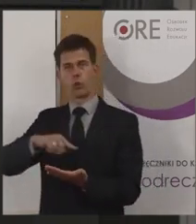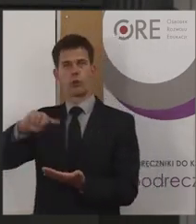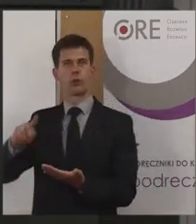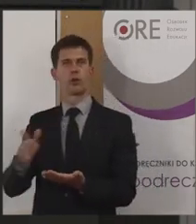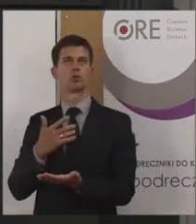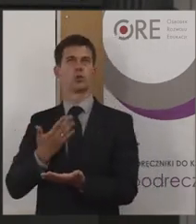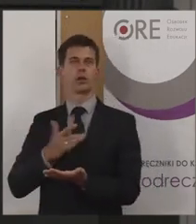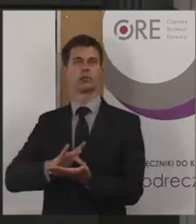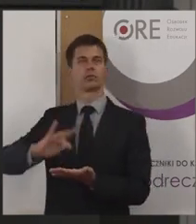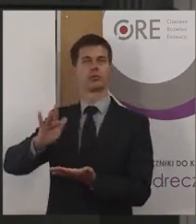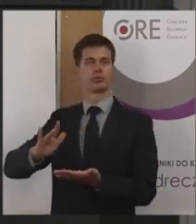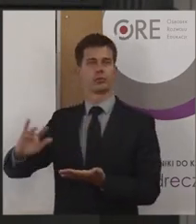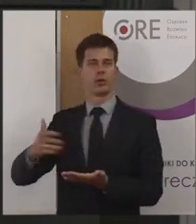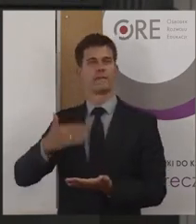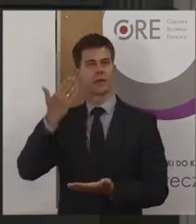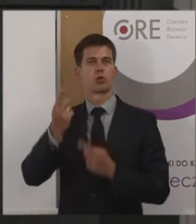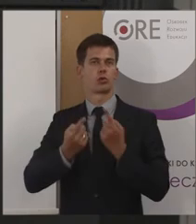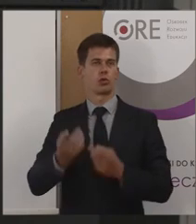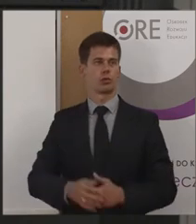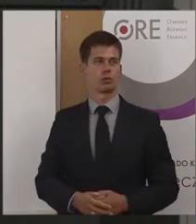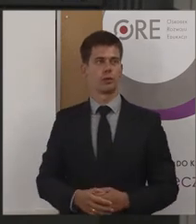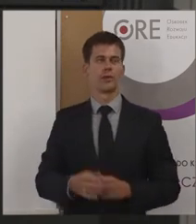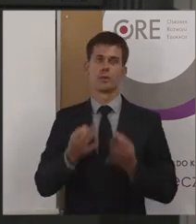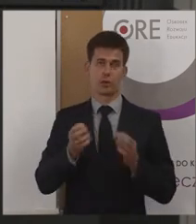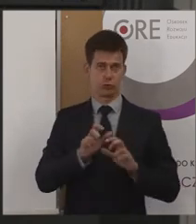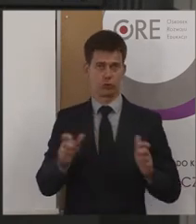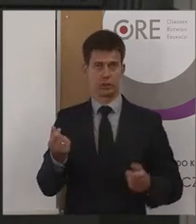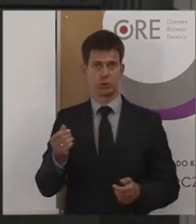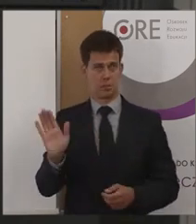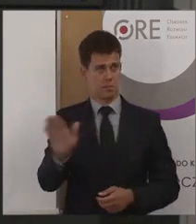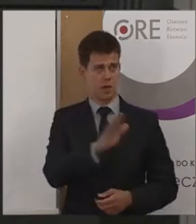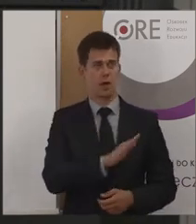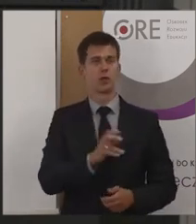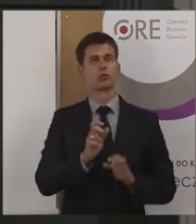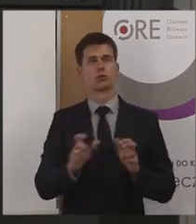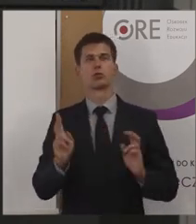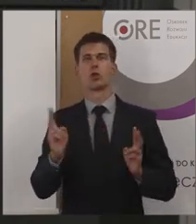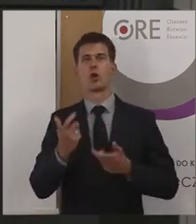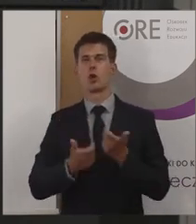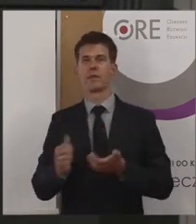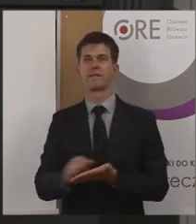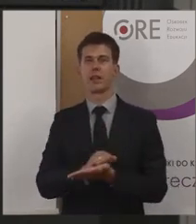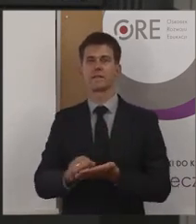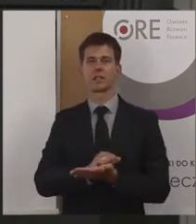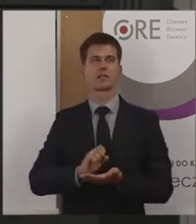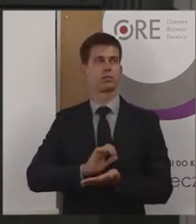do adaptacji, te materiały alternatywne? Czy są na to pieniądze? Czy będą to robiły te same wydawnictwa, które robią